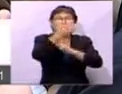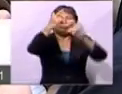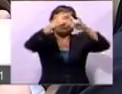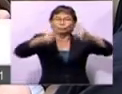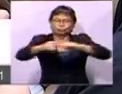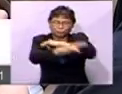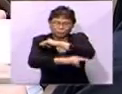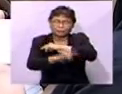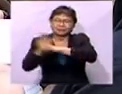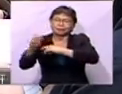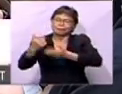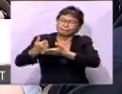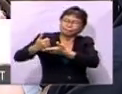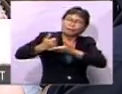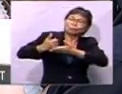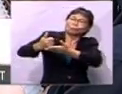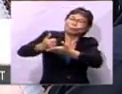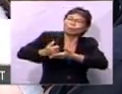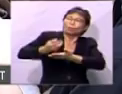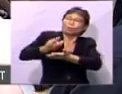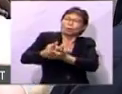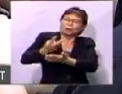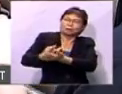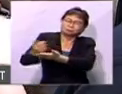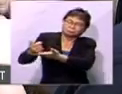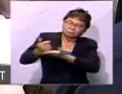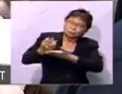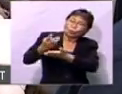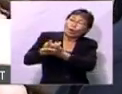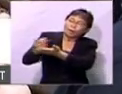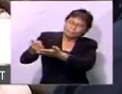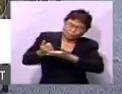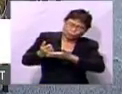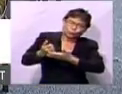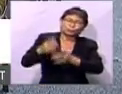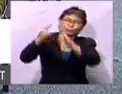Negeri akan membantu dari segi kewangan.